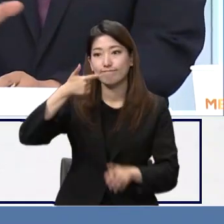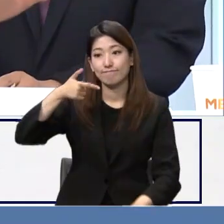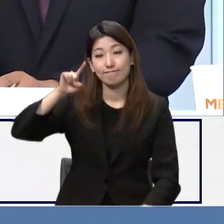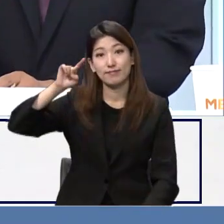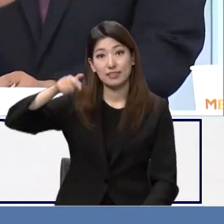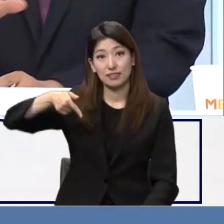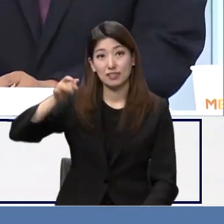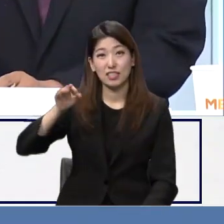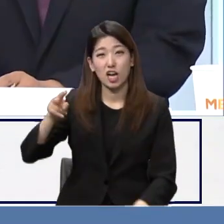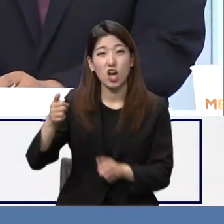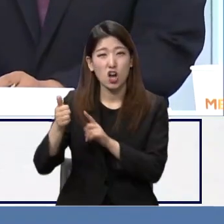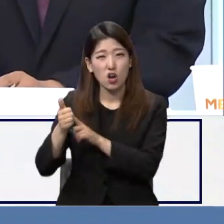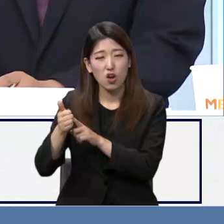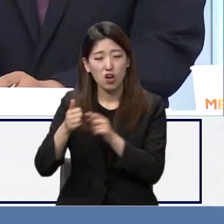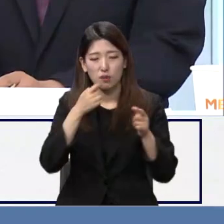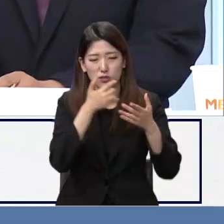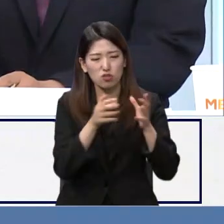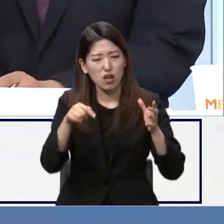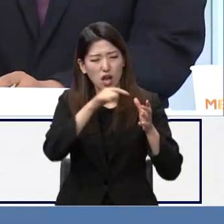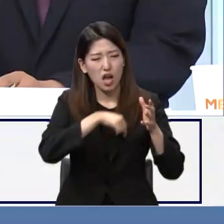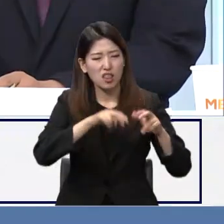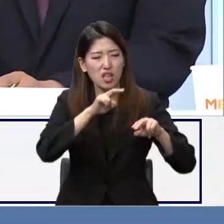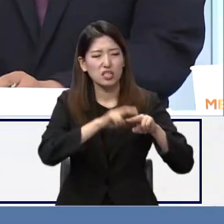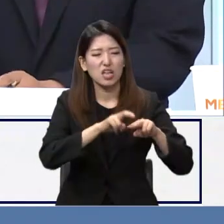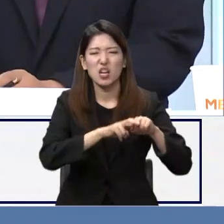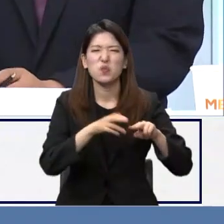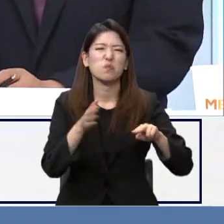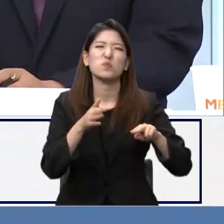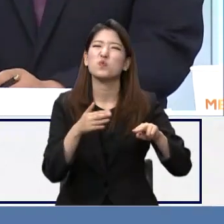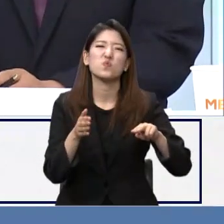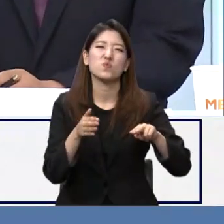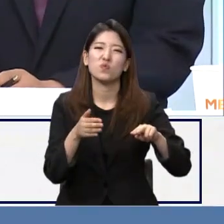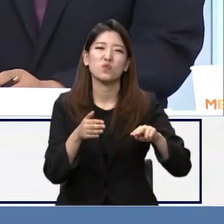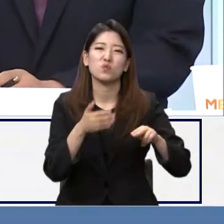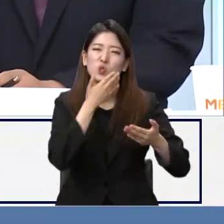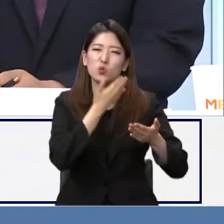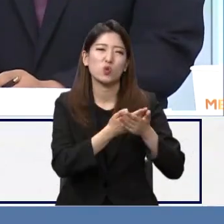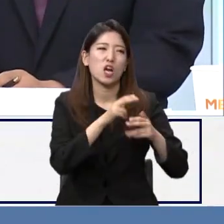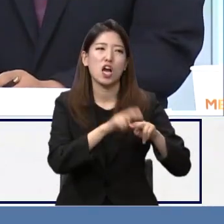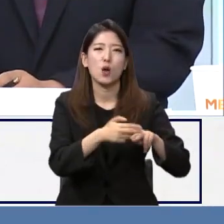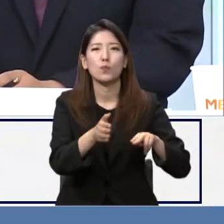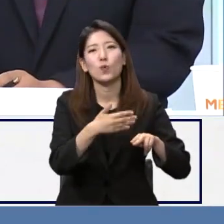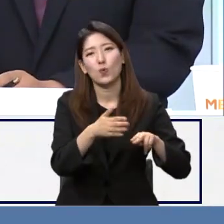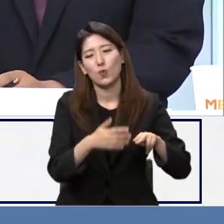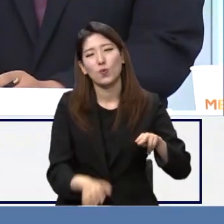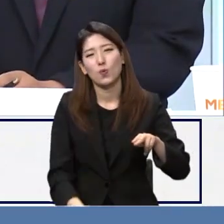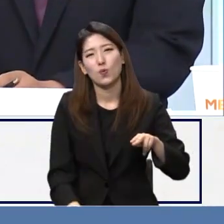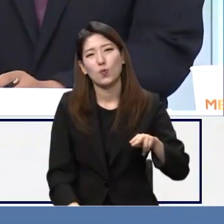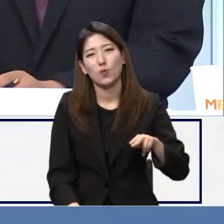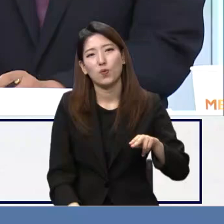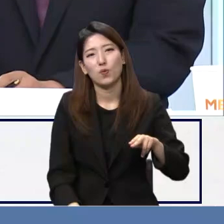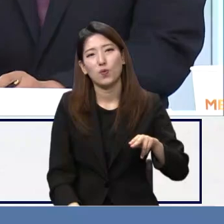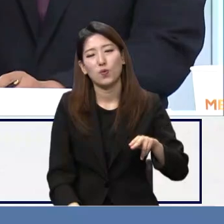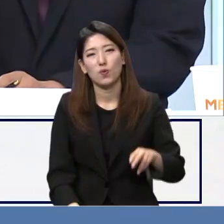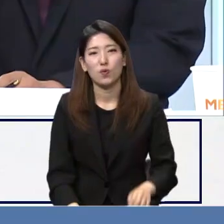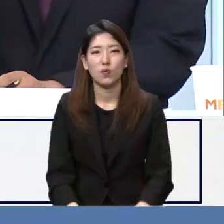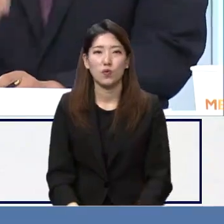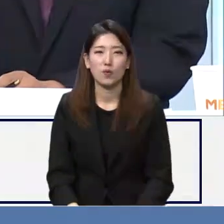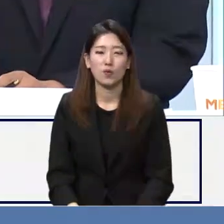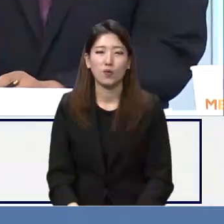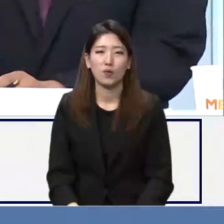현재는 뭐 맡을 것도 별로 없습니다 사실은 혁신위원장도 이미 다 이낙연 대표의 입장에서는 당직을 설령